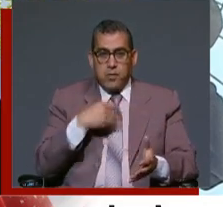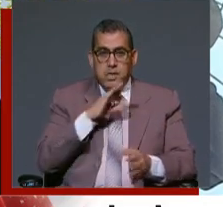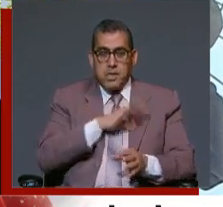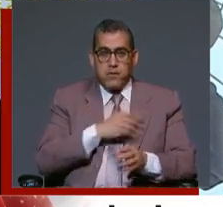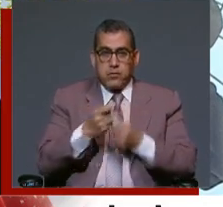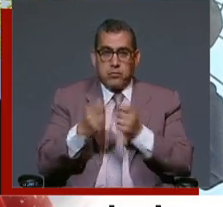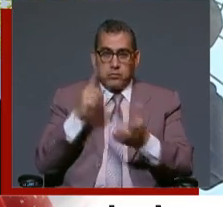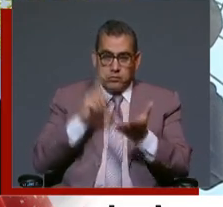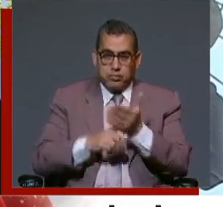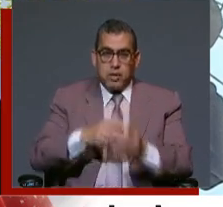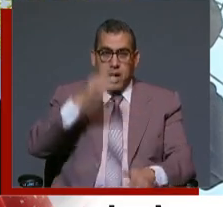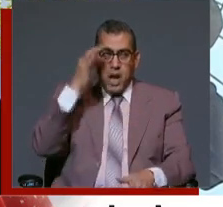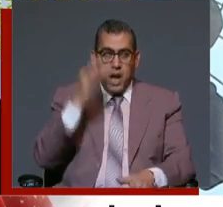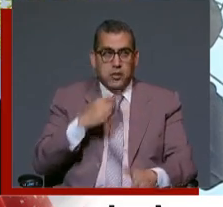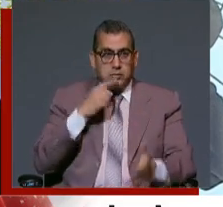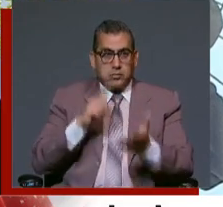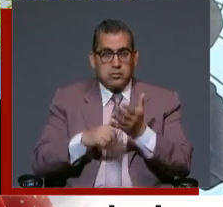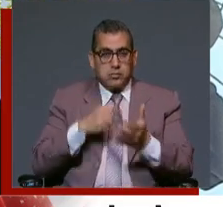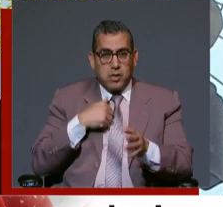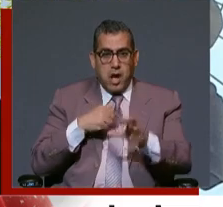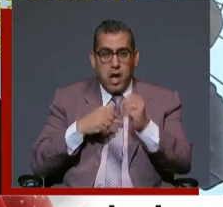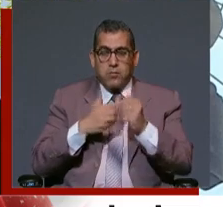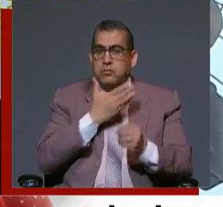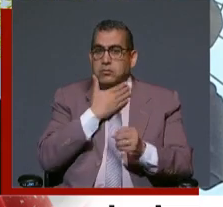ويتعين علينا إذن أن نضمن